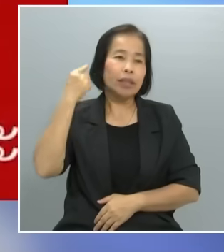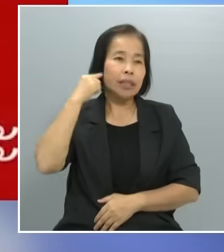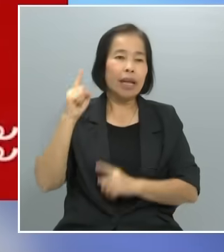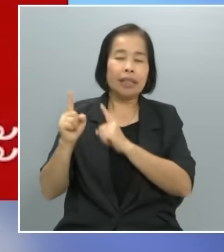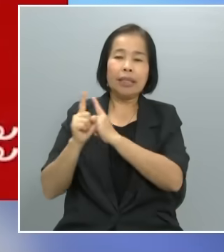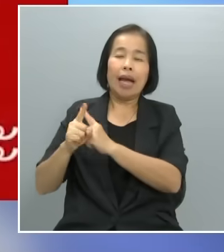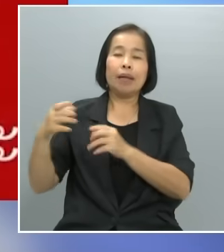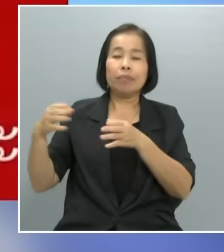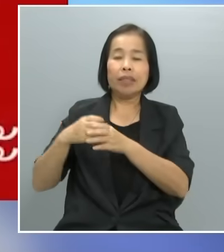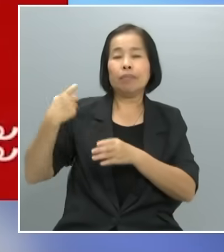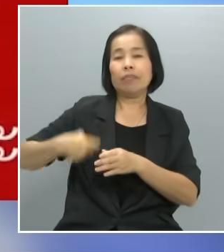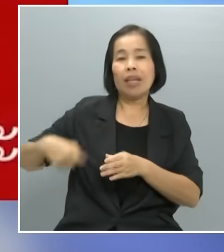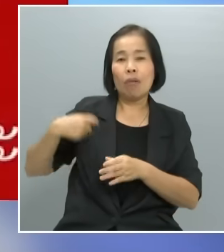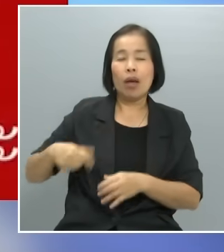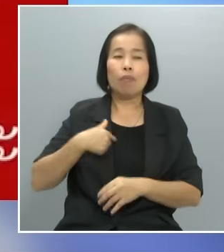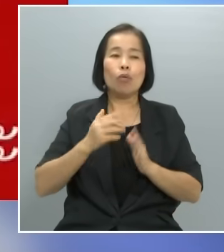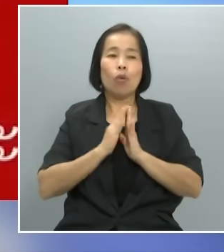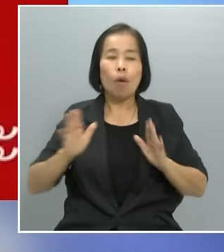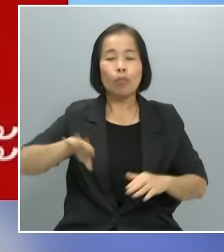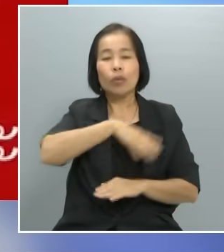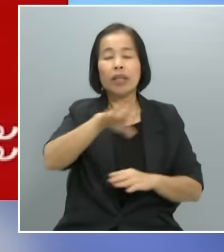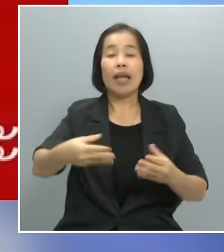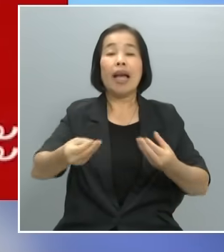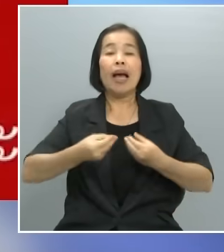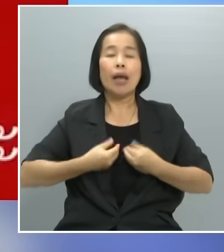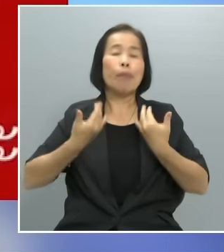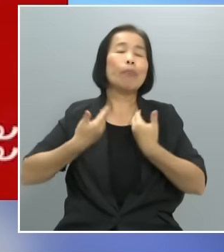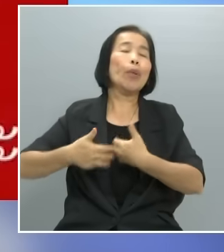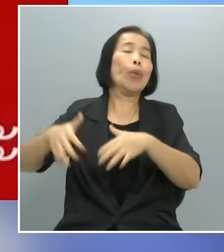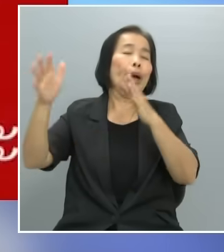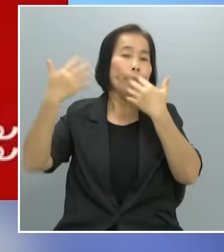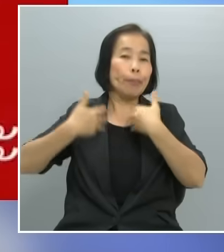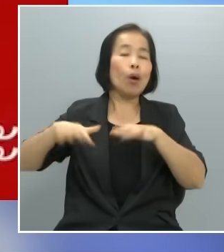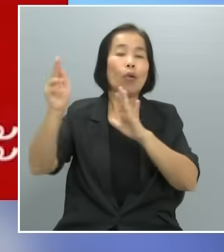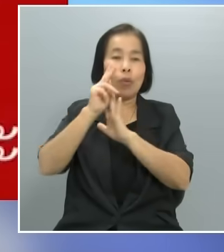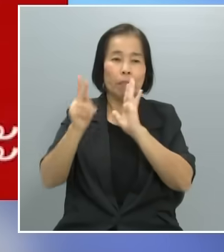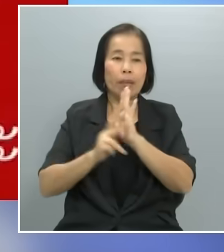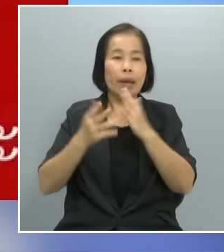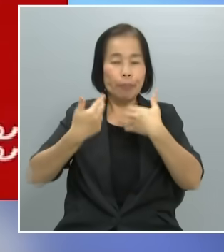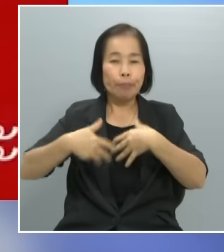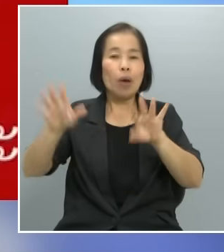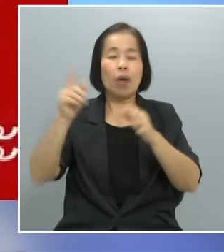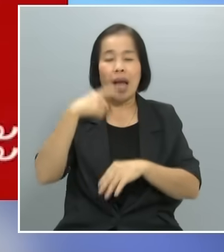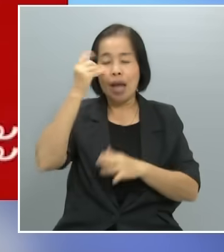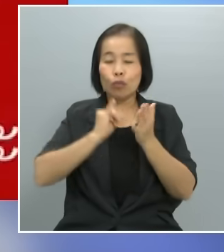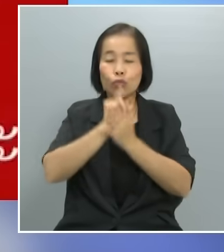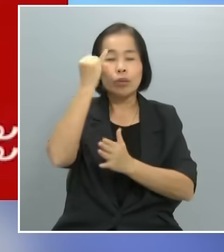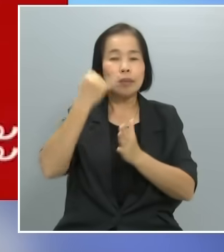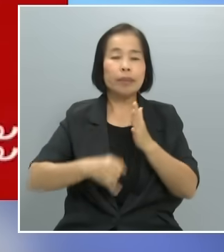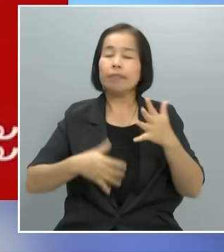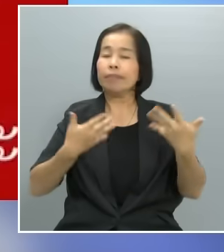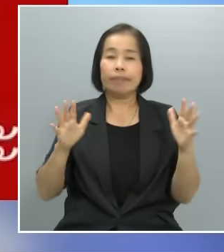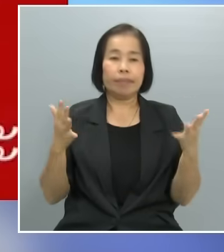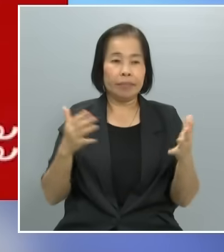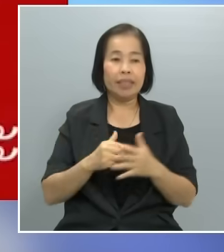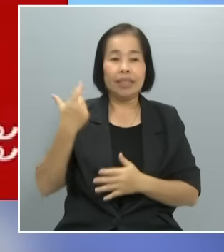ายความ นั่น พี่ขอบคุณทุกกำลังใจปล่อยให้เป็นไปตามกระบวนการทางกฎหมายค่ะไม่มีใครถูกไม่มีใครผิดหรอกค่ะศ